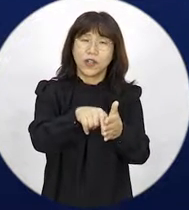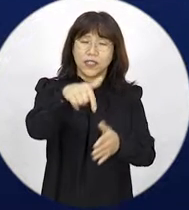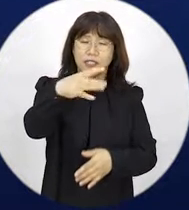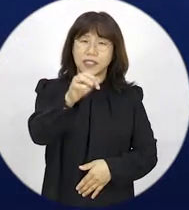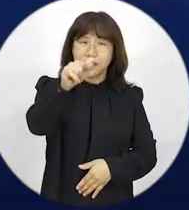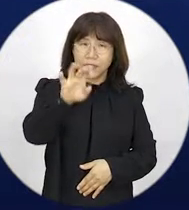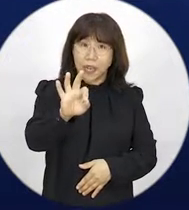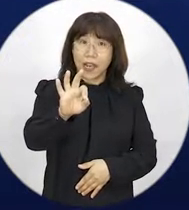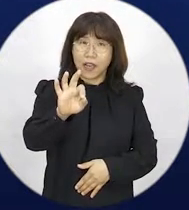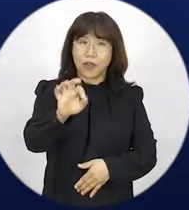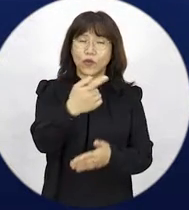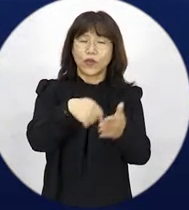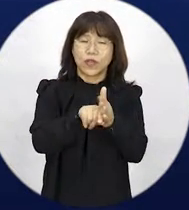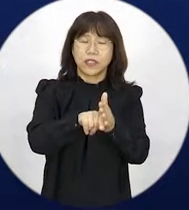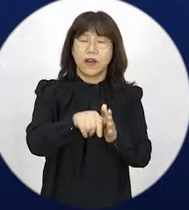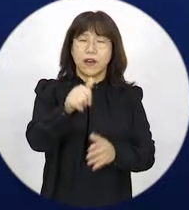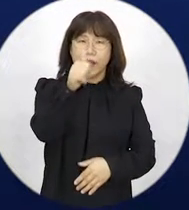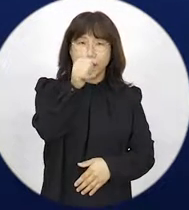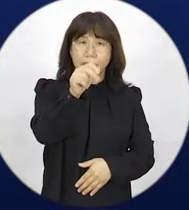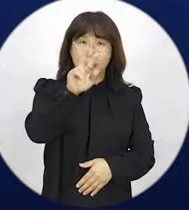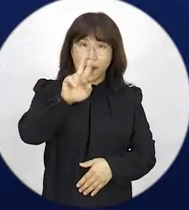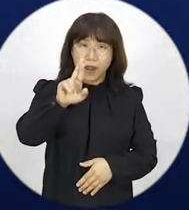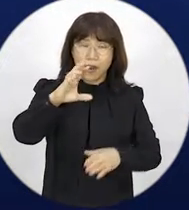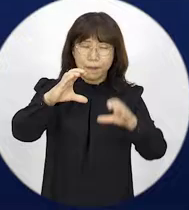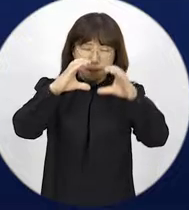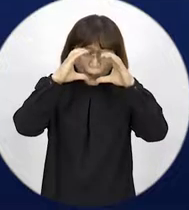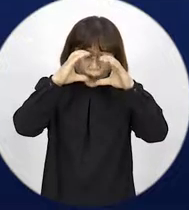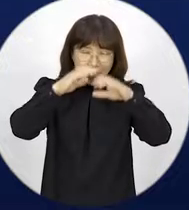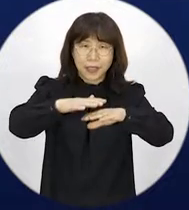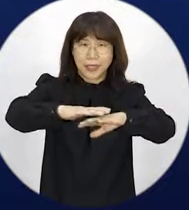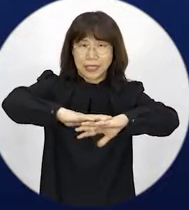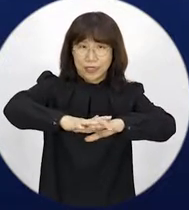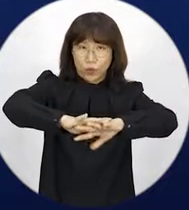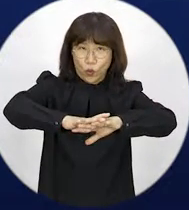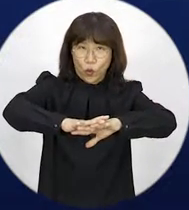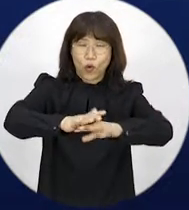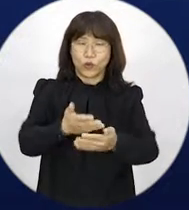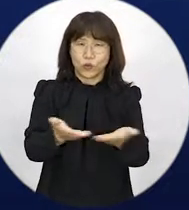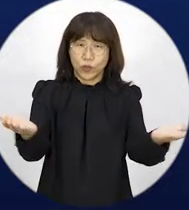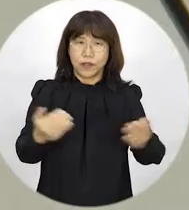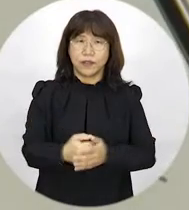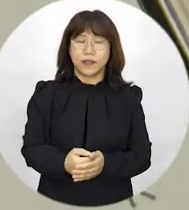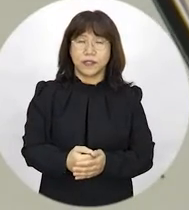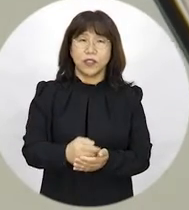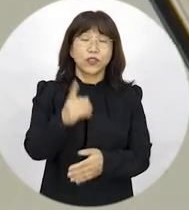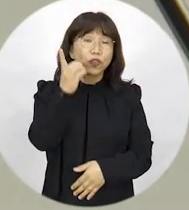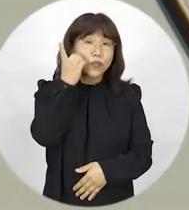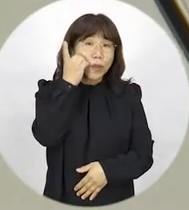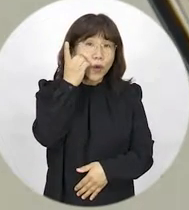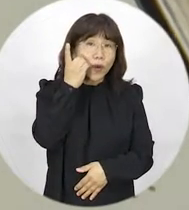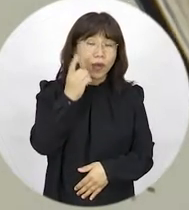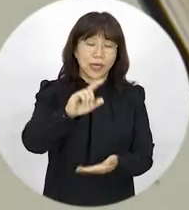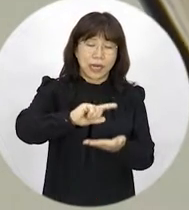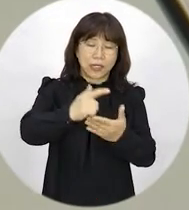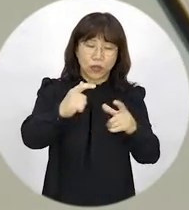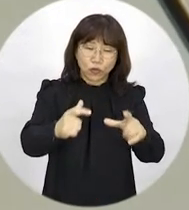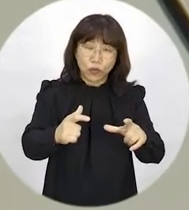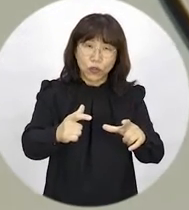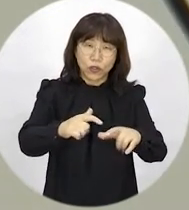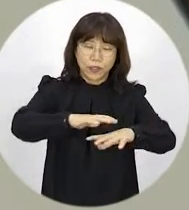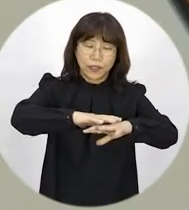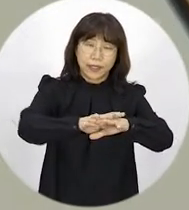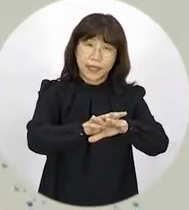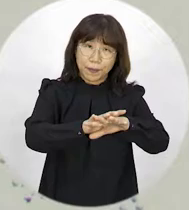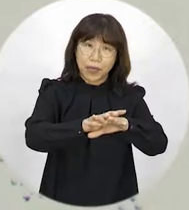증강현실 기술을 활용한 모바일 AR 테마 지도 앱 서비스를 시작했습니다. 안드로이드 스마트폰에 강서구 테마